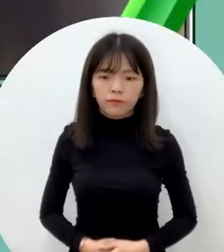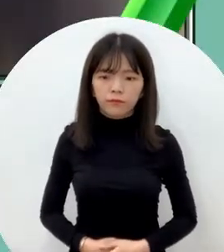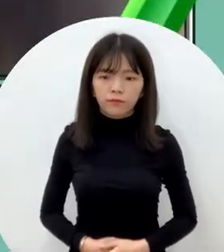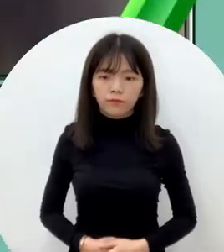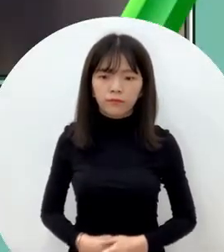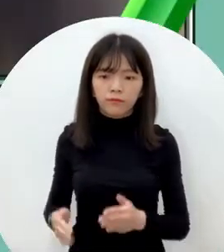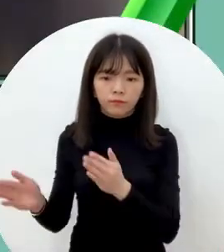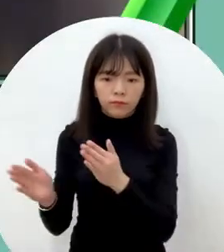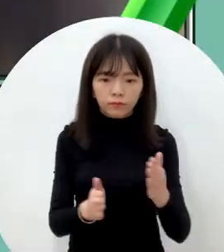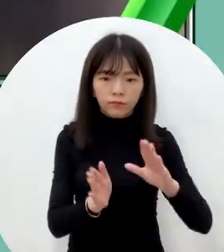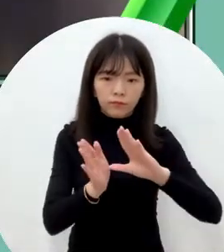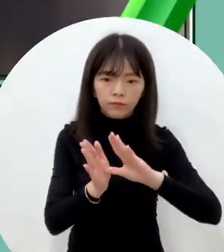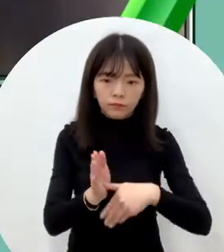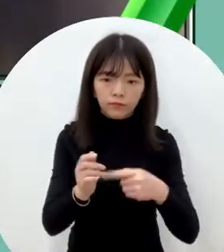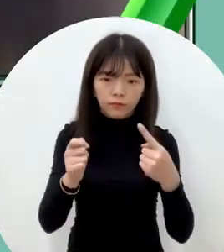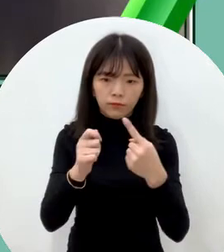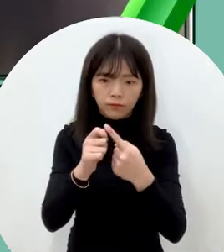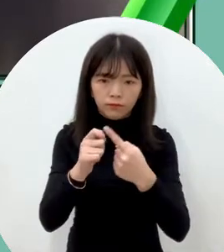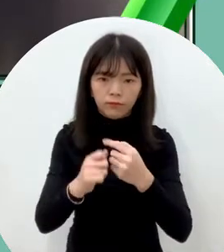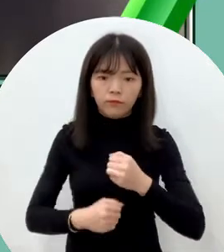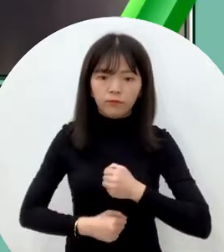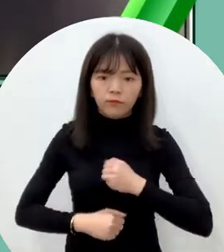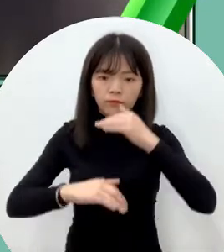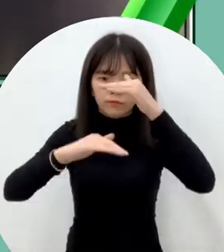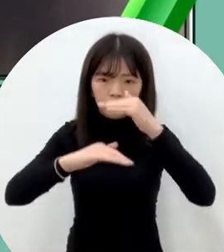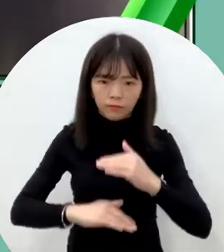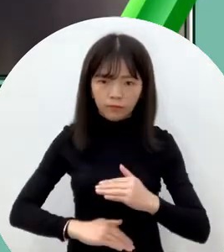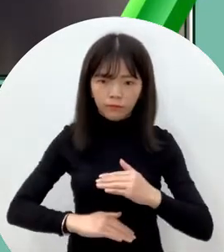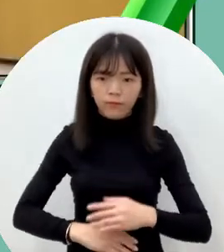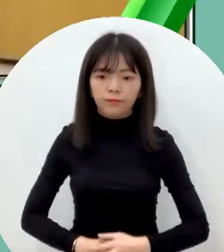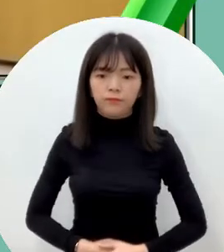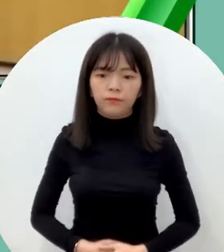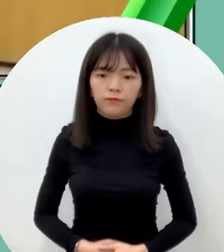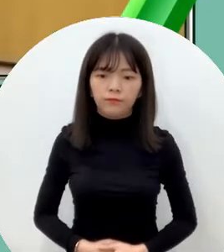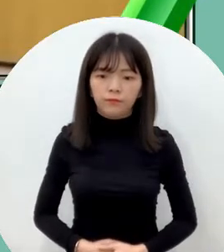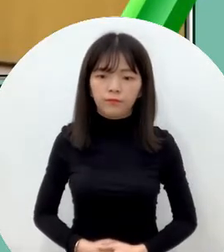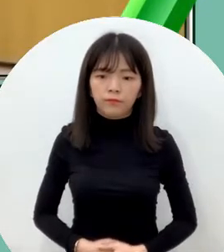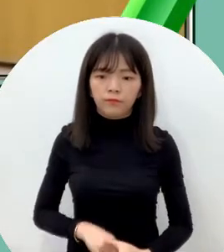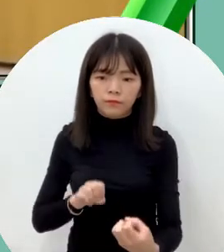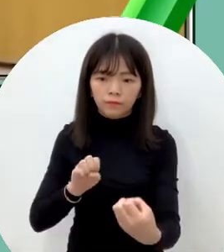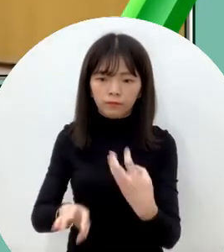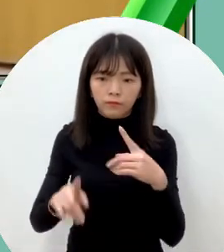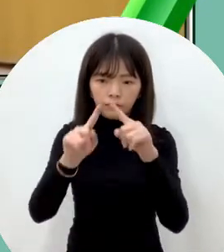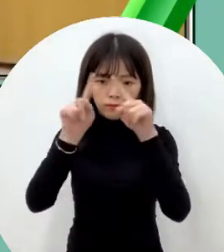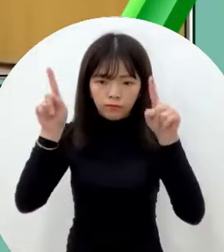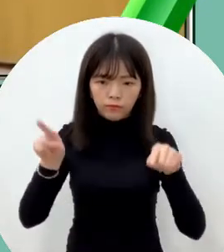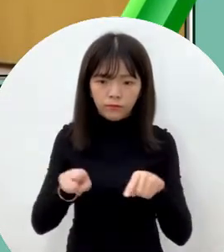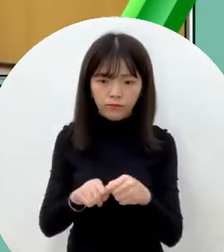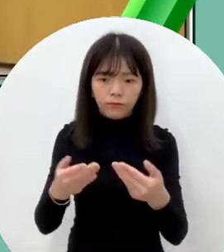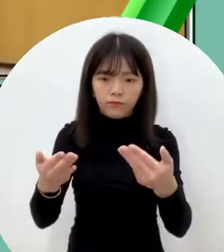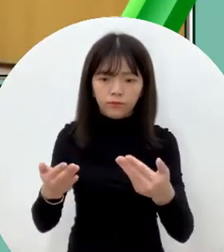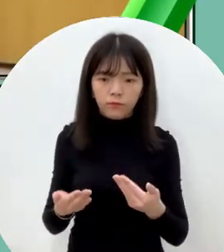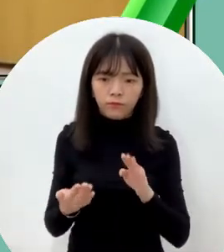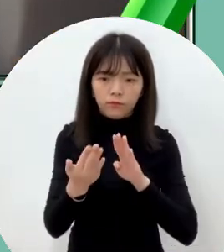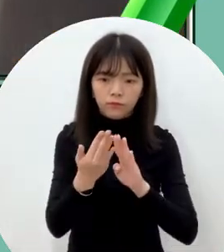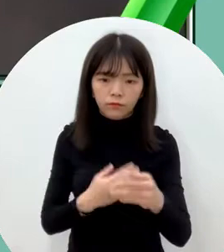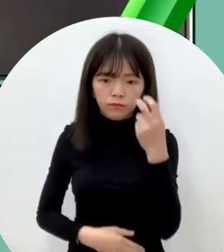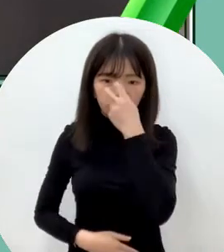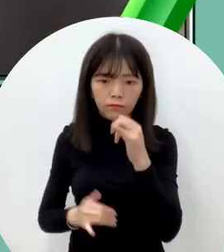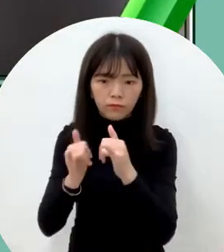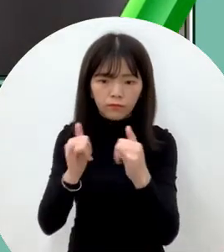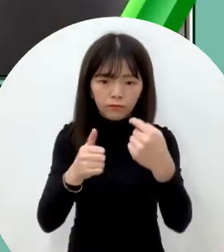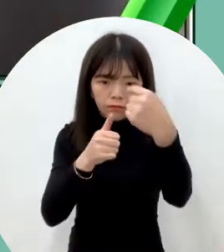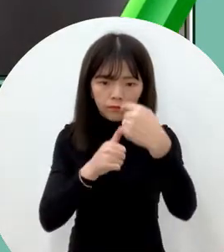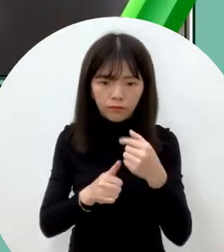먼저 예비령이 울린 후 유의사항입니다. 답안지를 배부받은 후 감독관